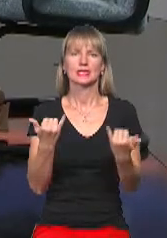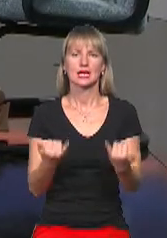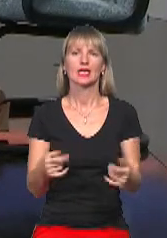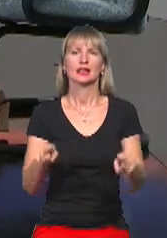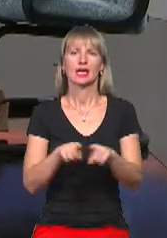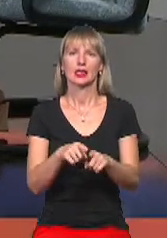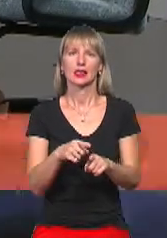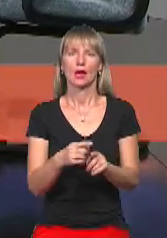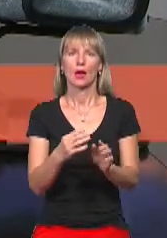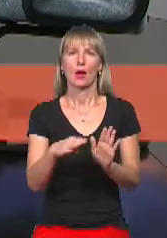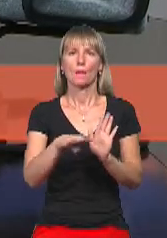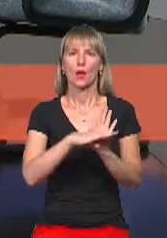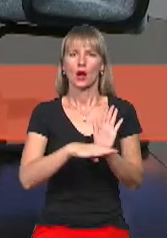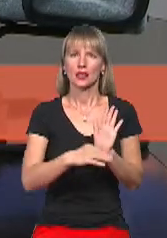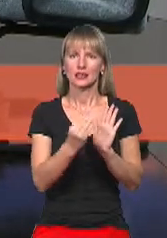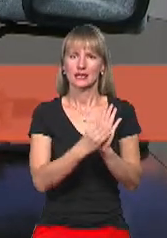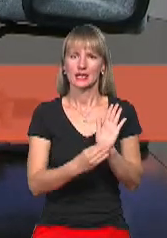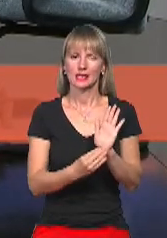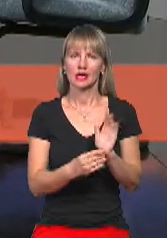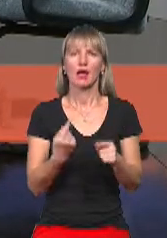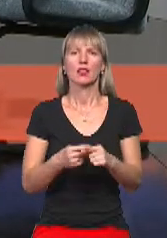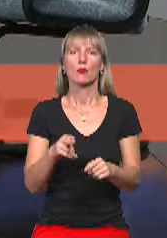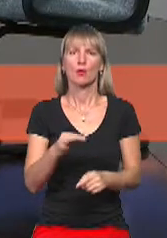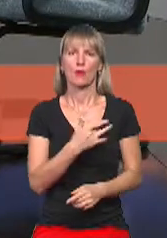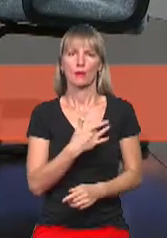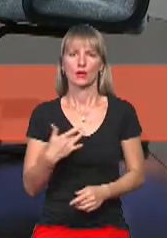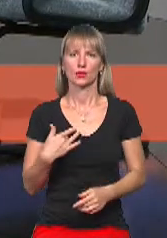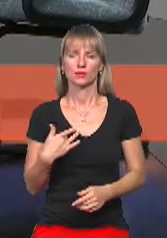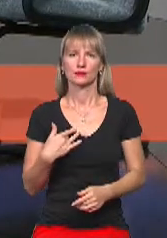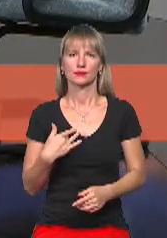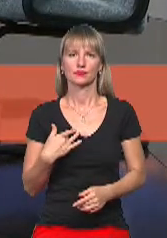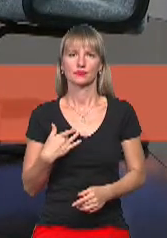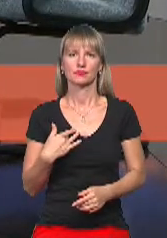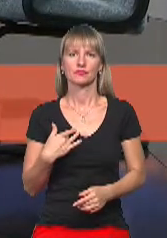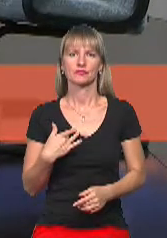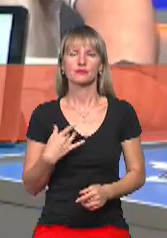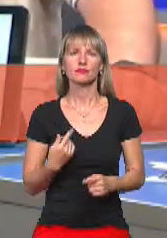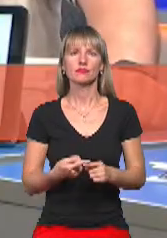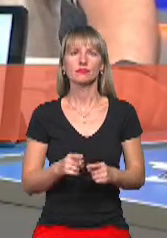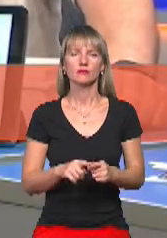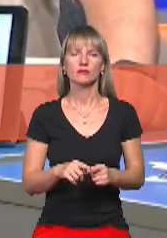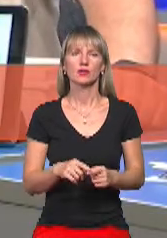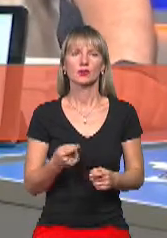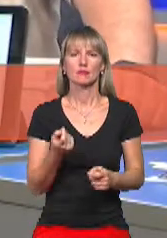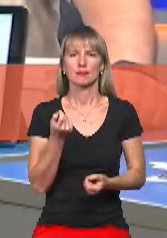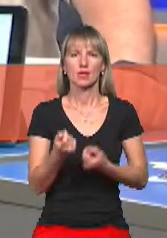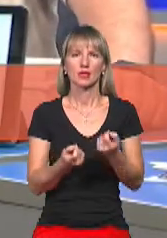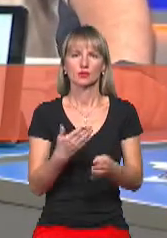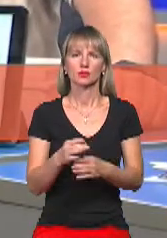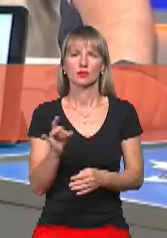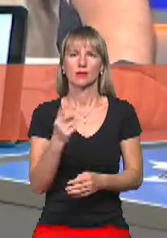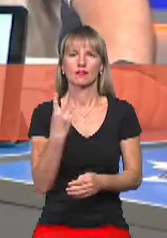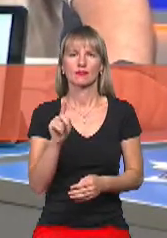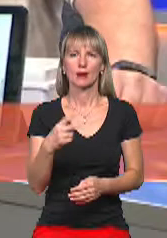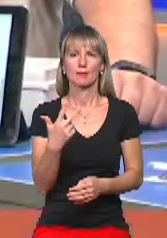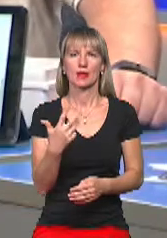такі-то показники, і це попило, да? Він з'ясував попило. Значит, мелкодисперсные частицы размером